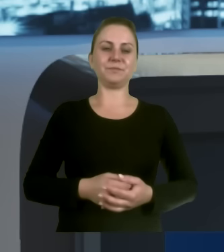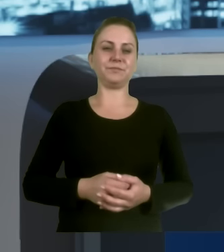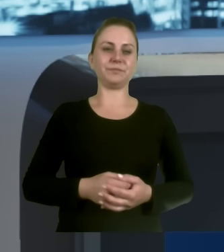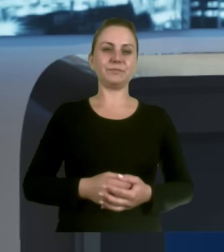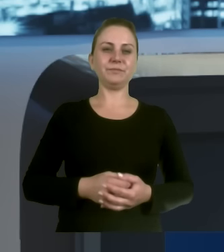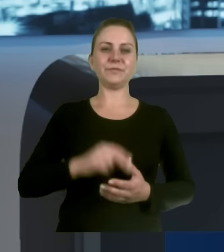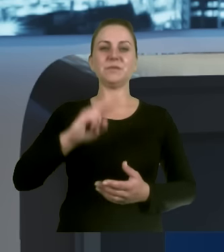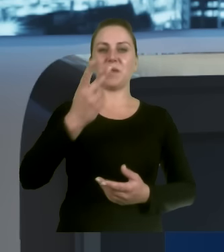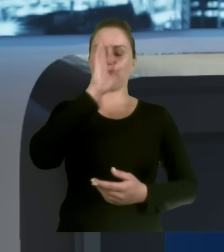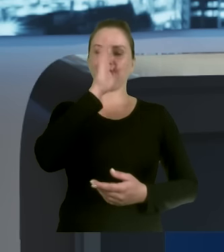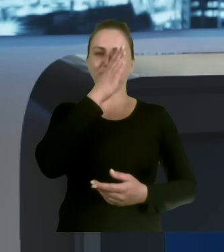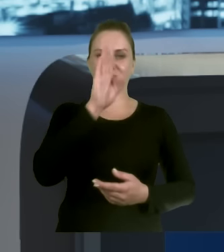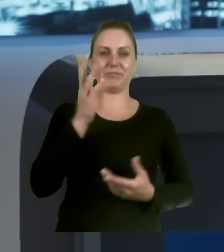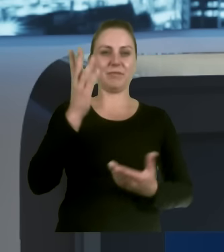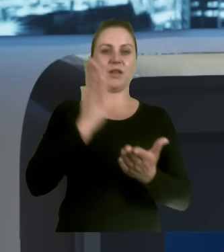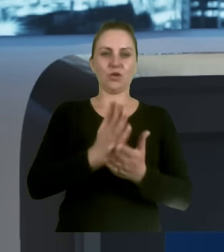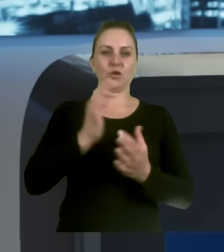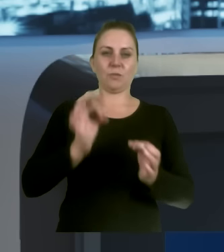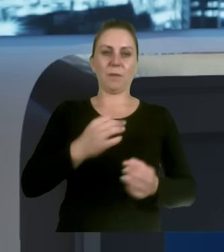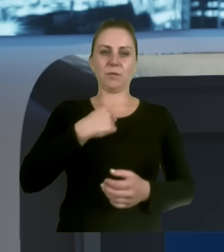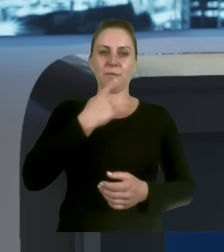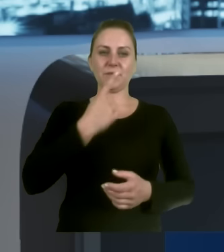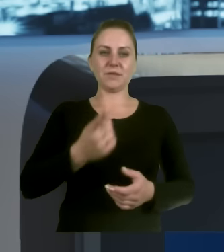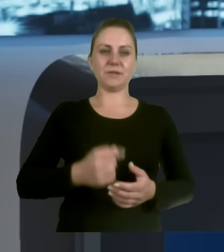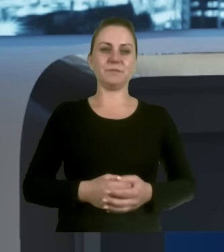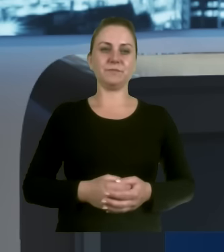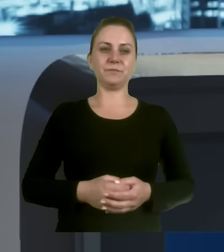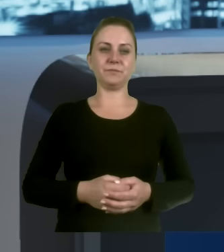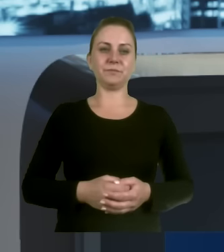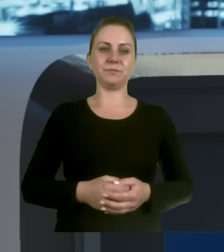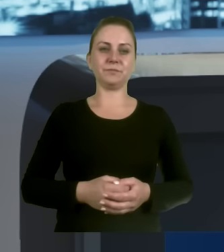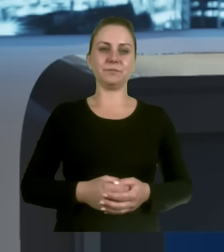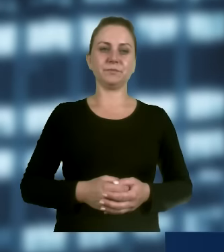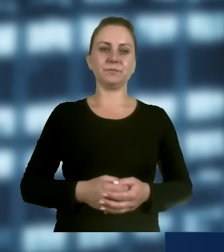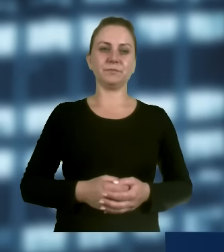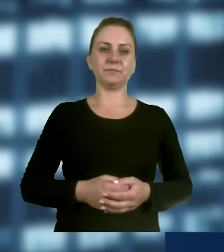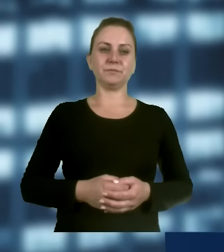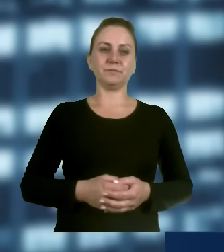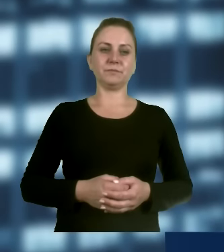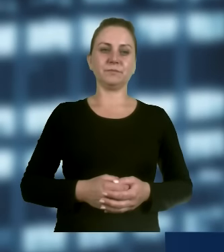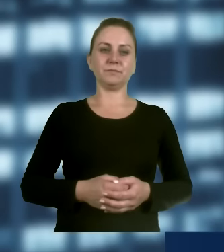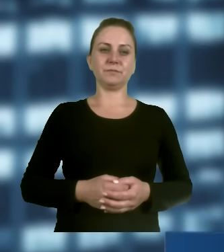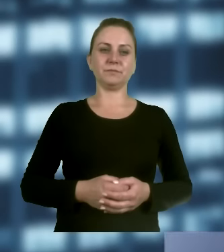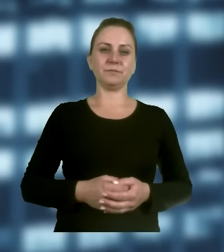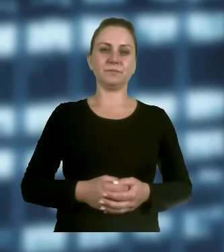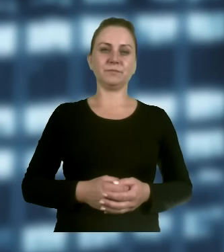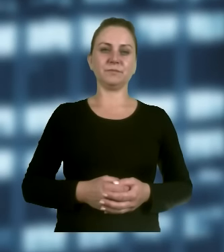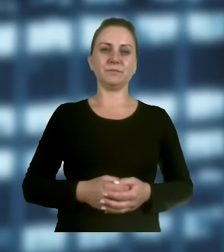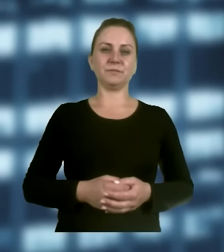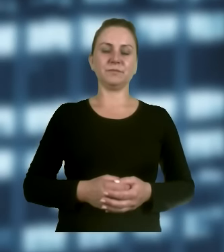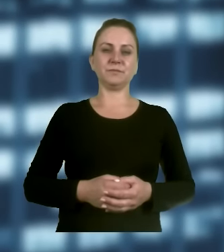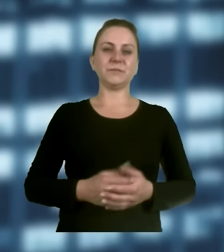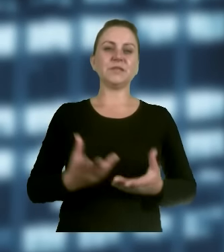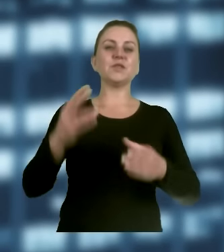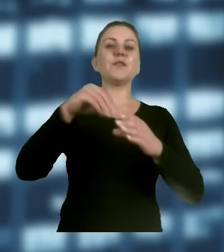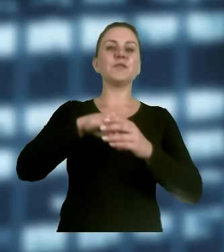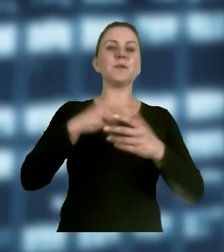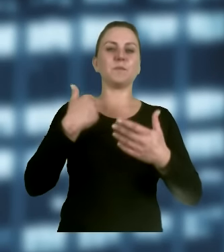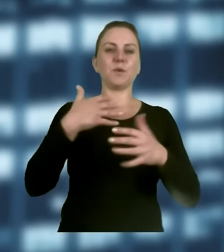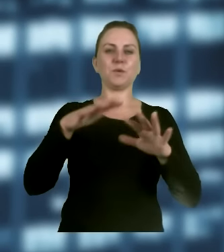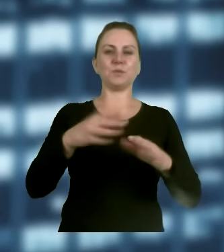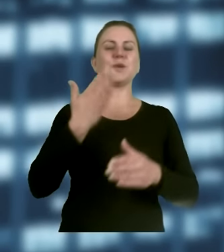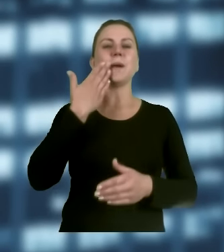Dwulicowiec. Tyle, co mam dzisiaj do powiedzenia. Bardzo uprzejmie dziękuję. Procesowo było, bo tam dużo tych epitetów. Ja bardzo prosił,